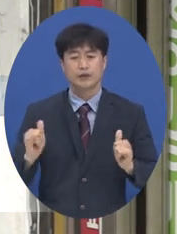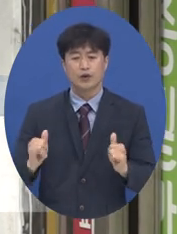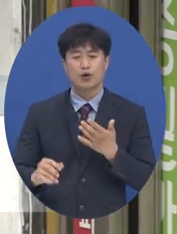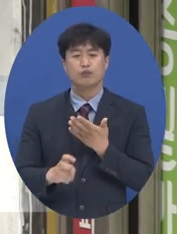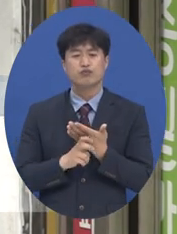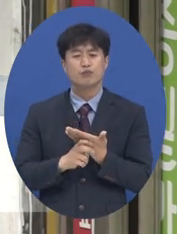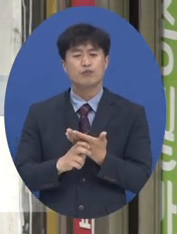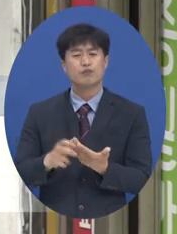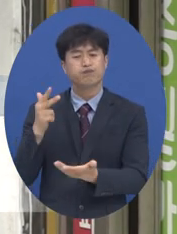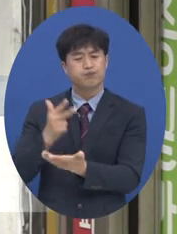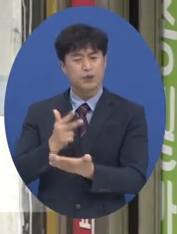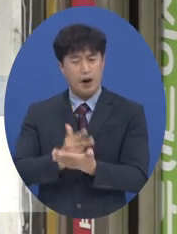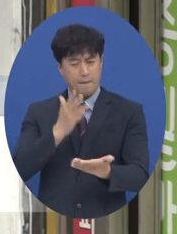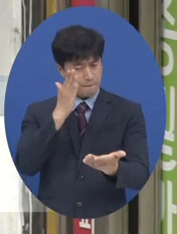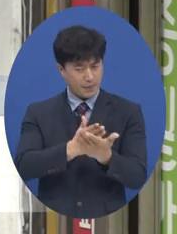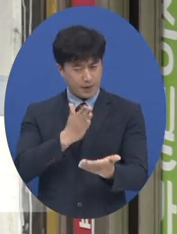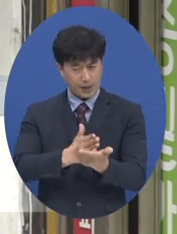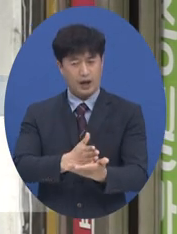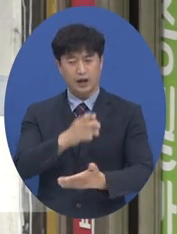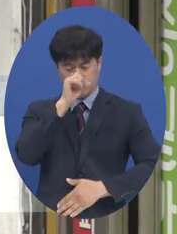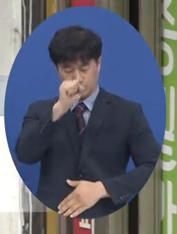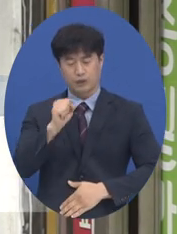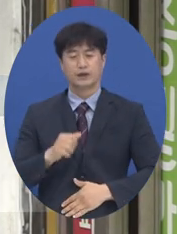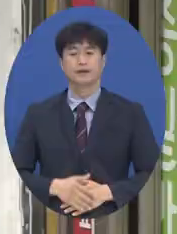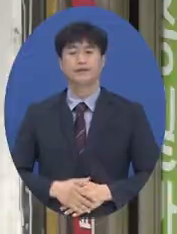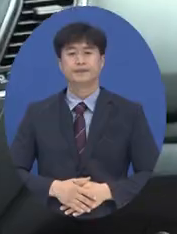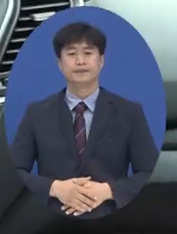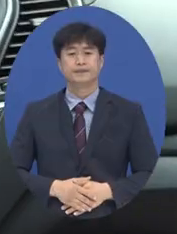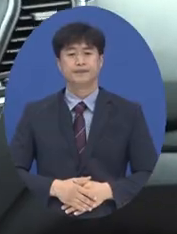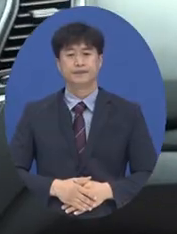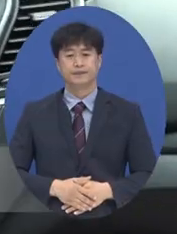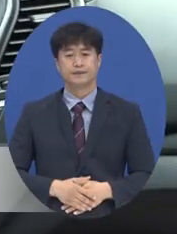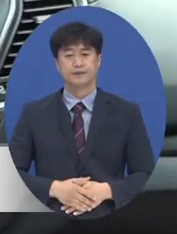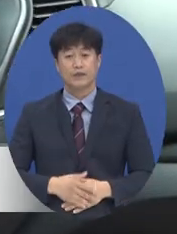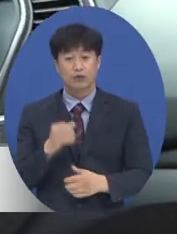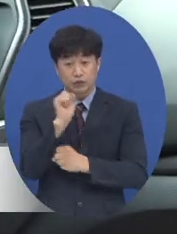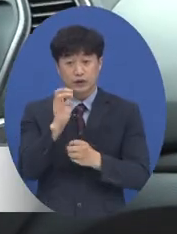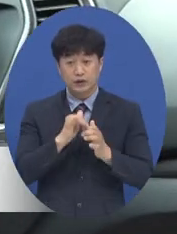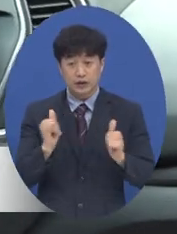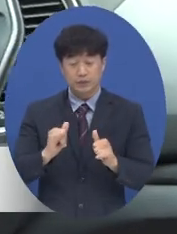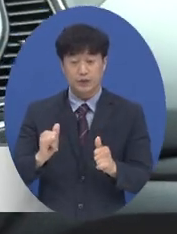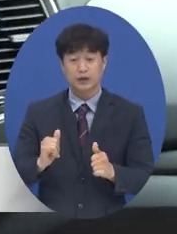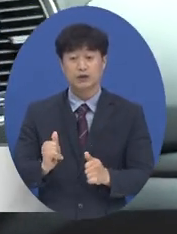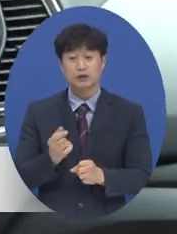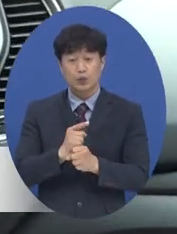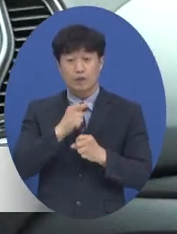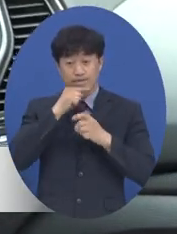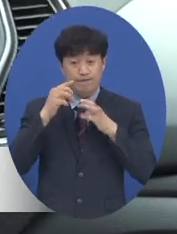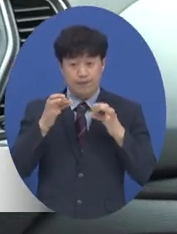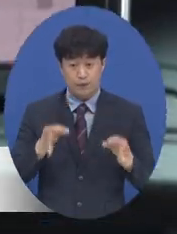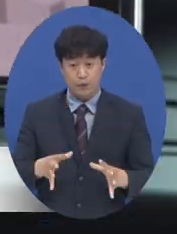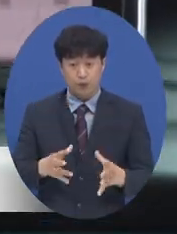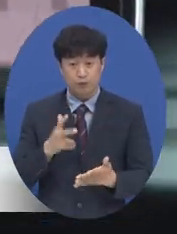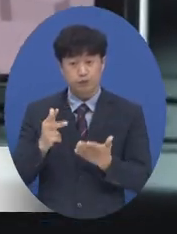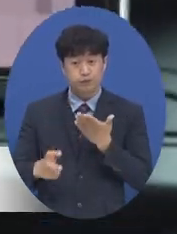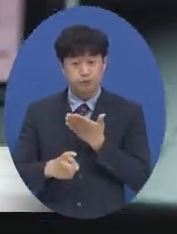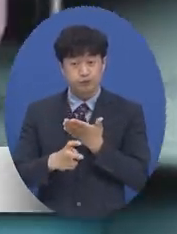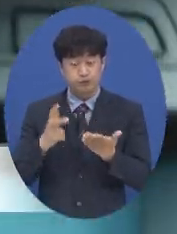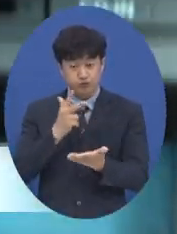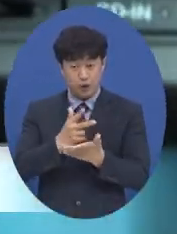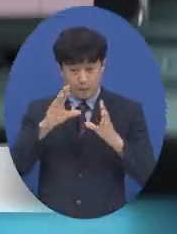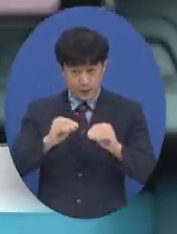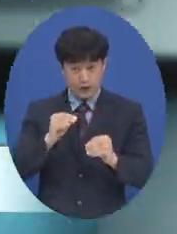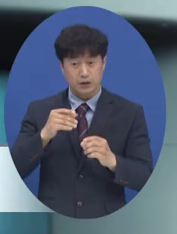분들께서 불법 주정차하지 않도록 했으면 좋겠습니다. 운전자가 소화전 주변 주정차 금지 구역에